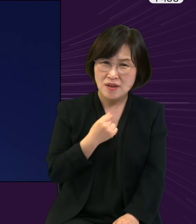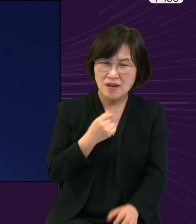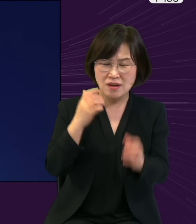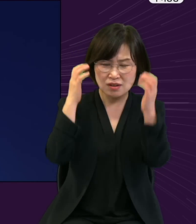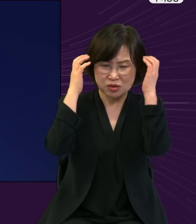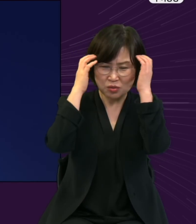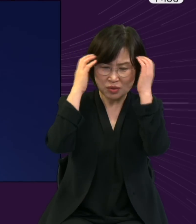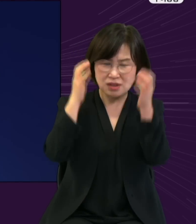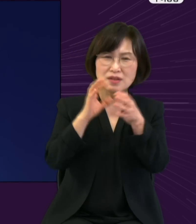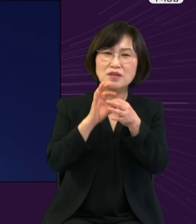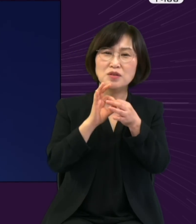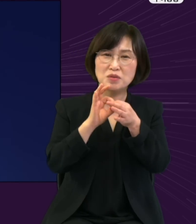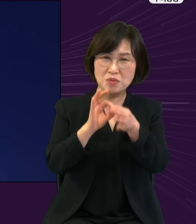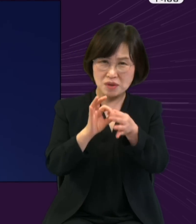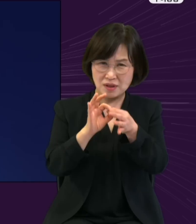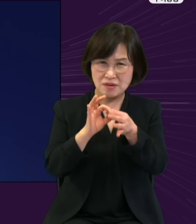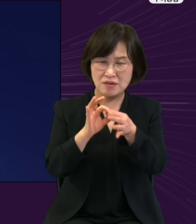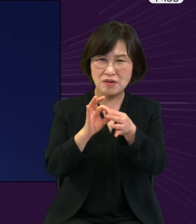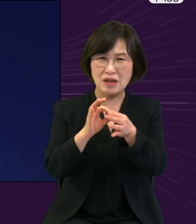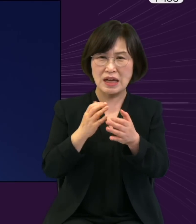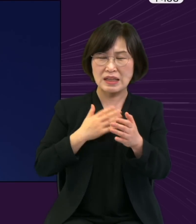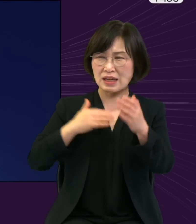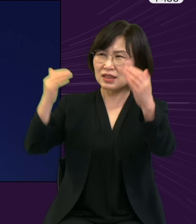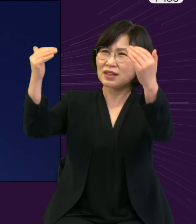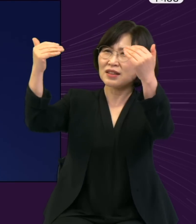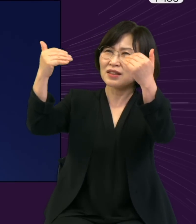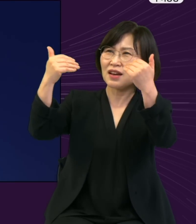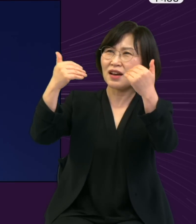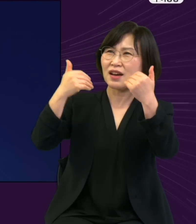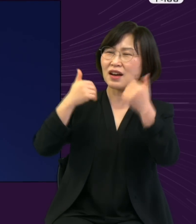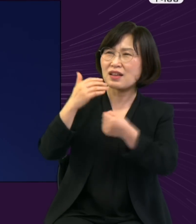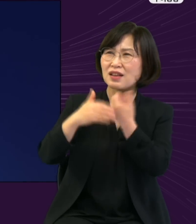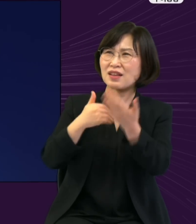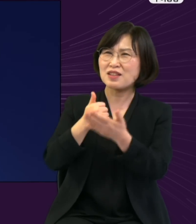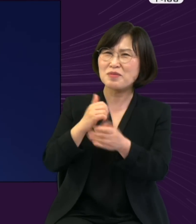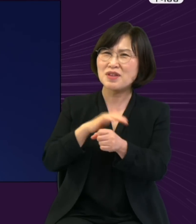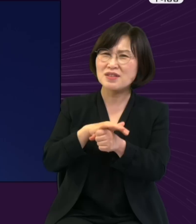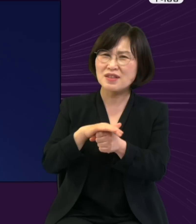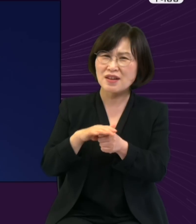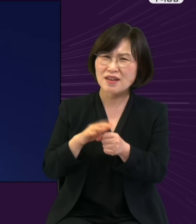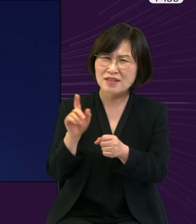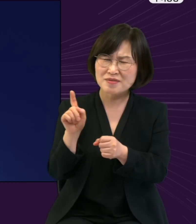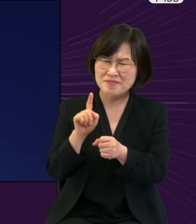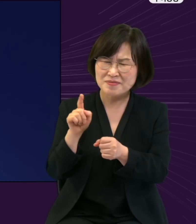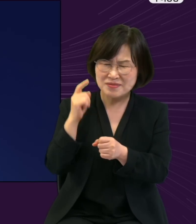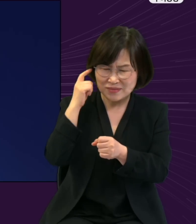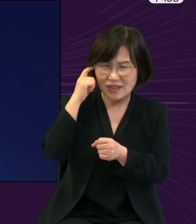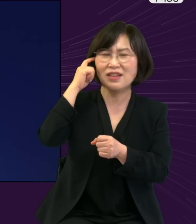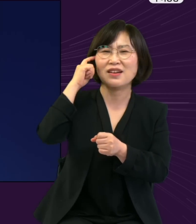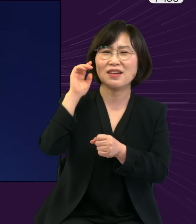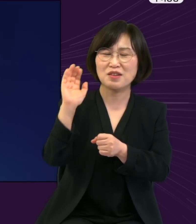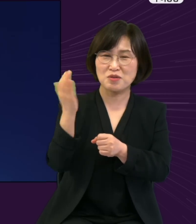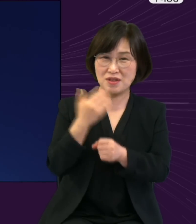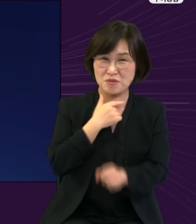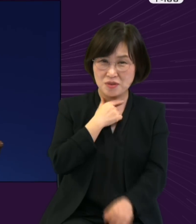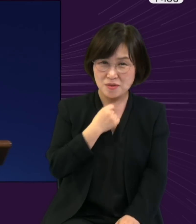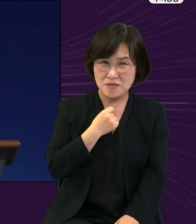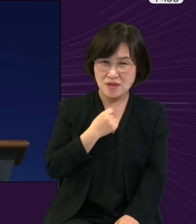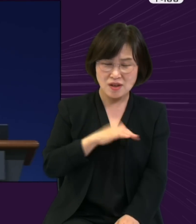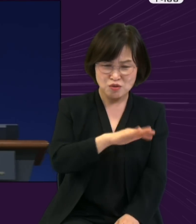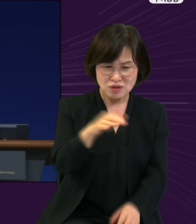통해서 나를 향한 하나님의 사랑이 어떤 것인가를 깨닫기를 원합니다. 우리의